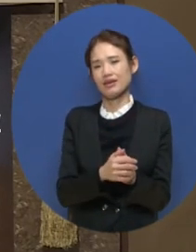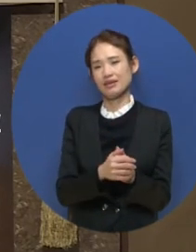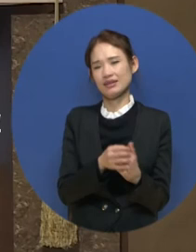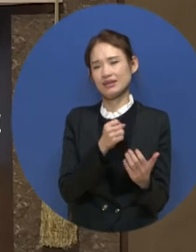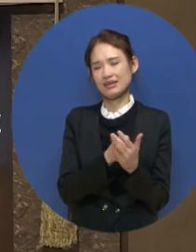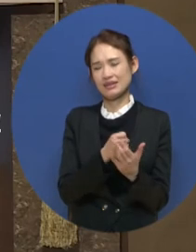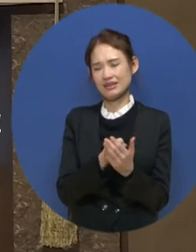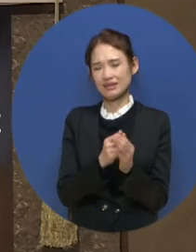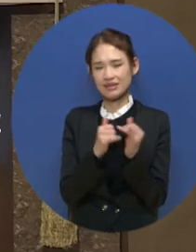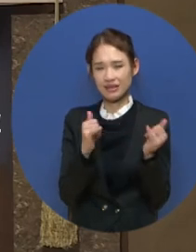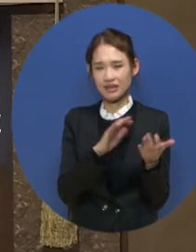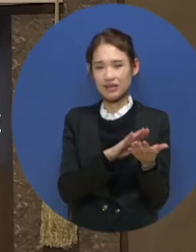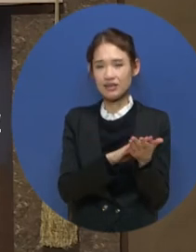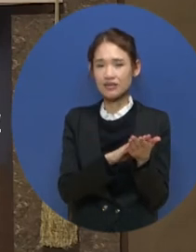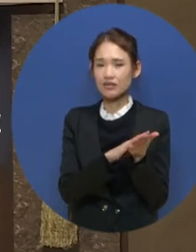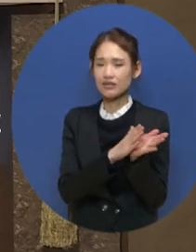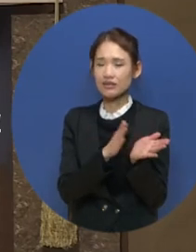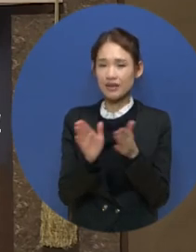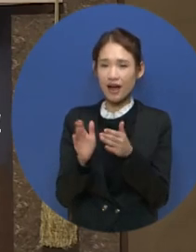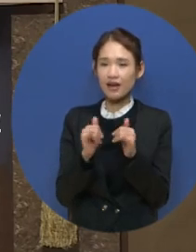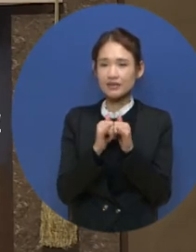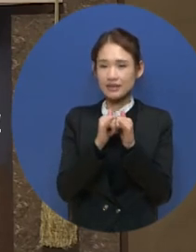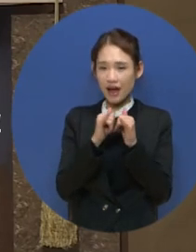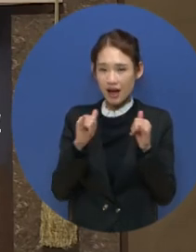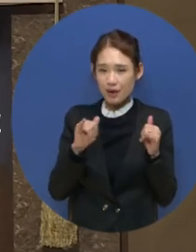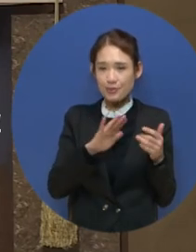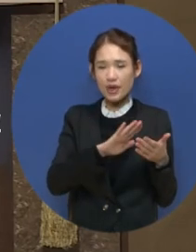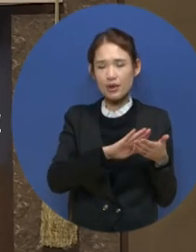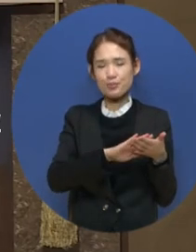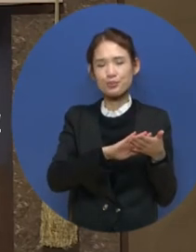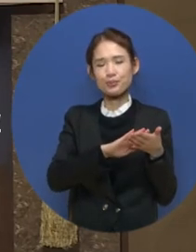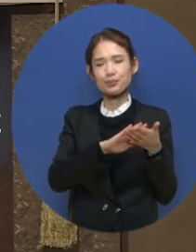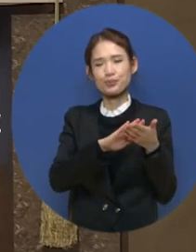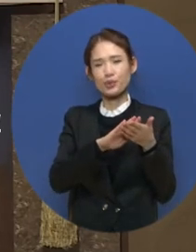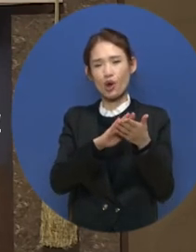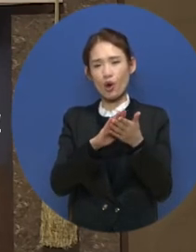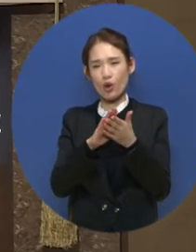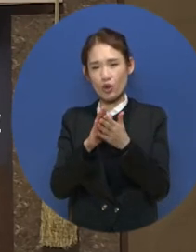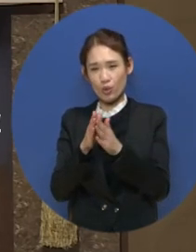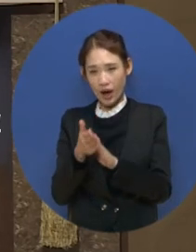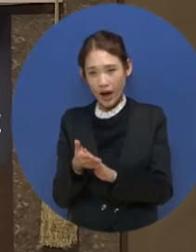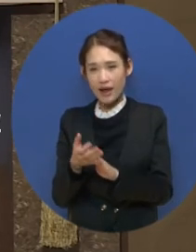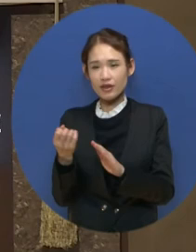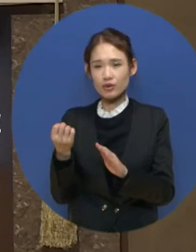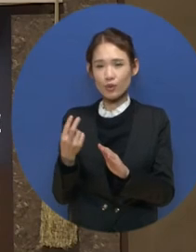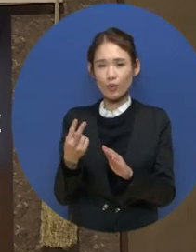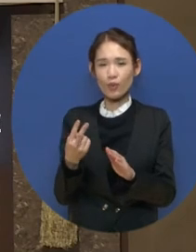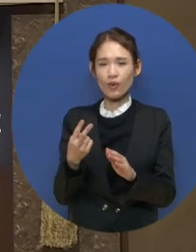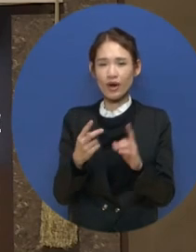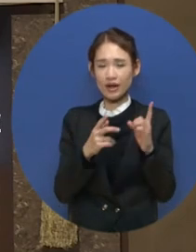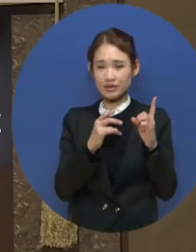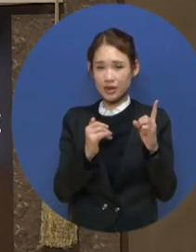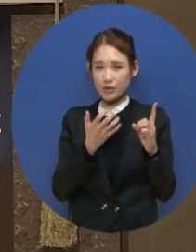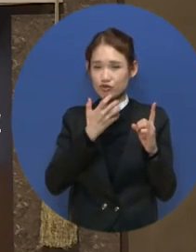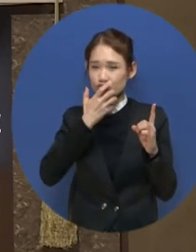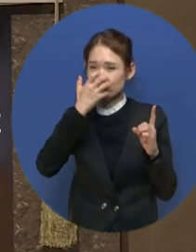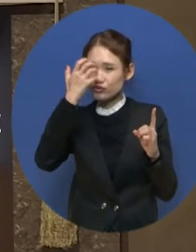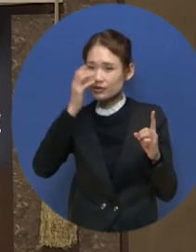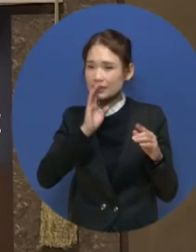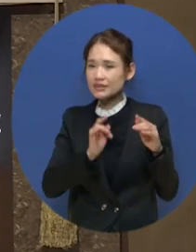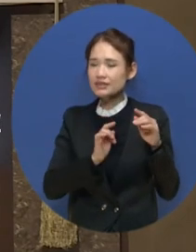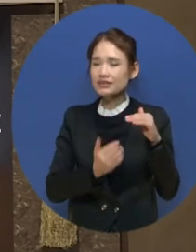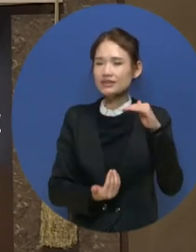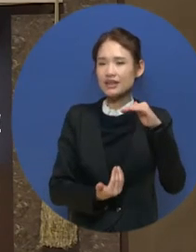용하지 가 근데 같은 그렇게 한 사람에게 이렇게 변화 그리고 한 사람이 어떤 꿈이 실현되는 것을